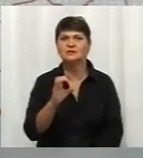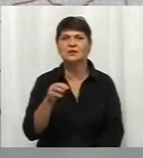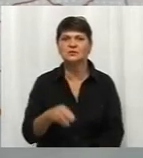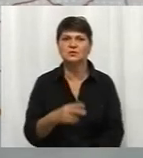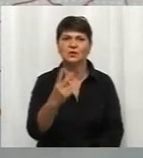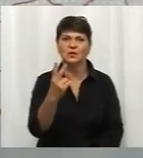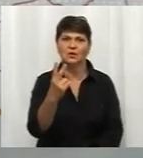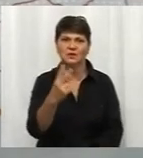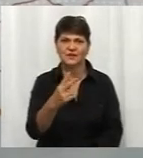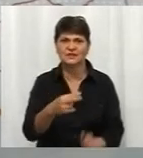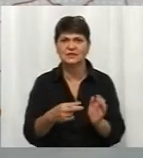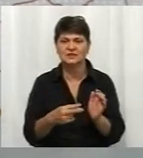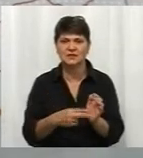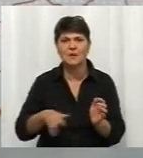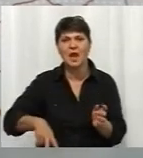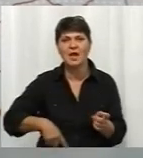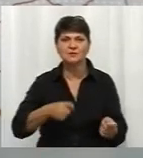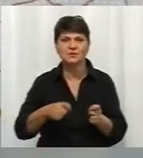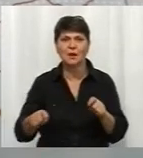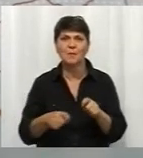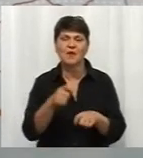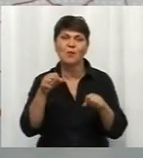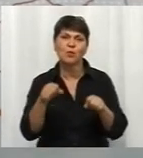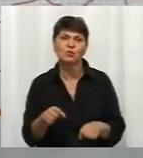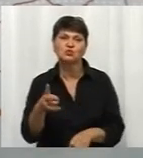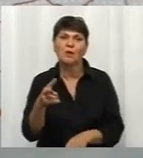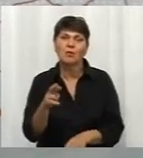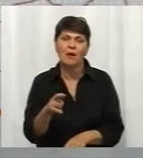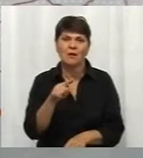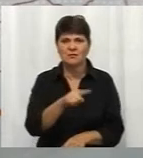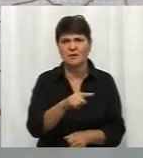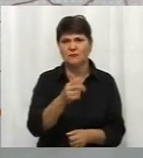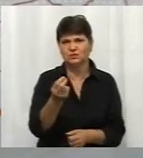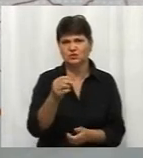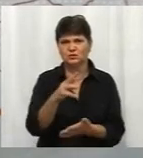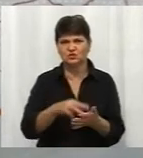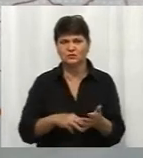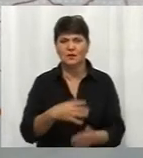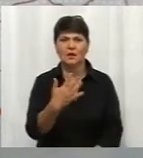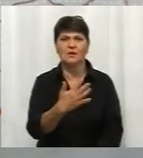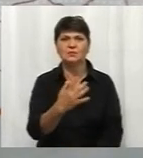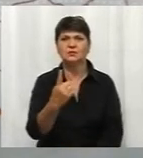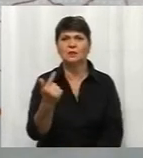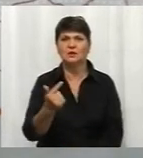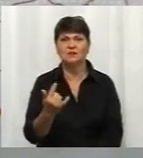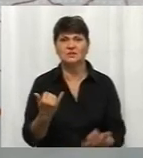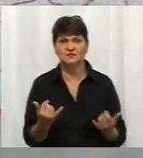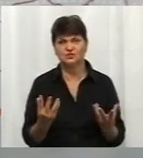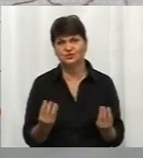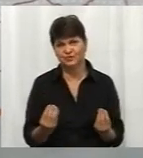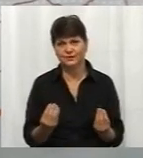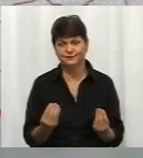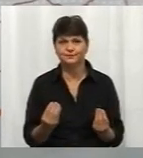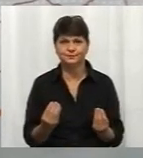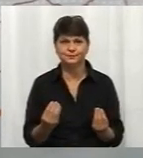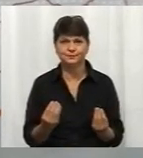про адміністративне правопорушення. Лише там сума штрафу сягає 51 гривню на сьогоднішній день. У